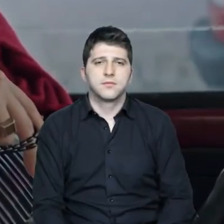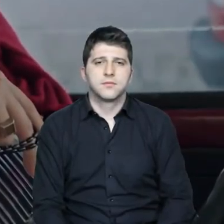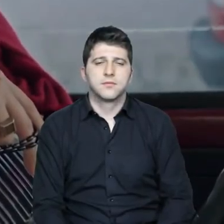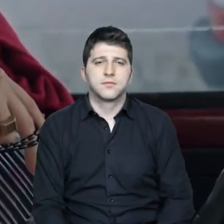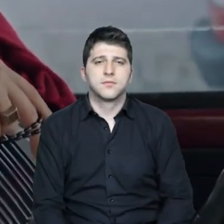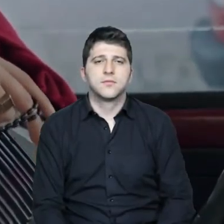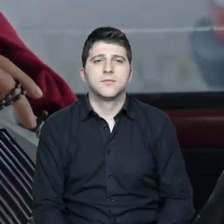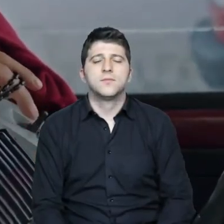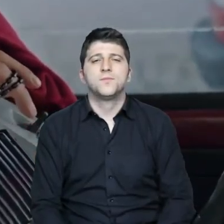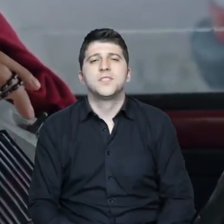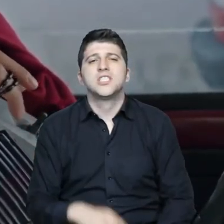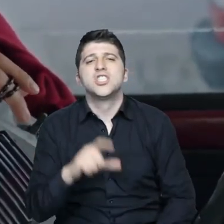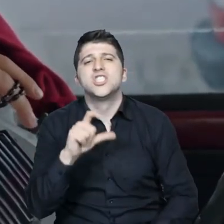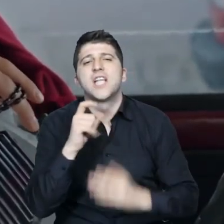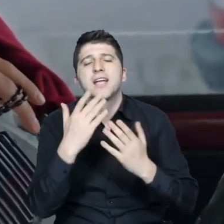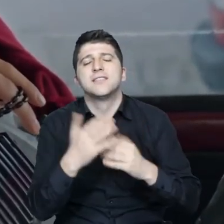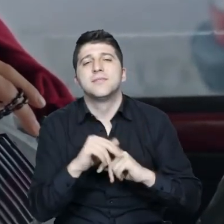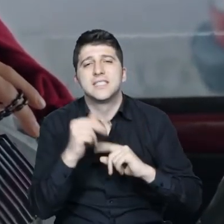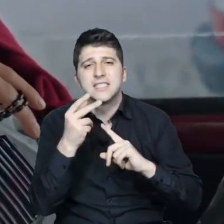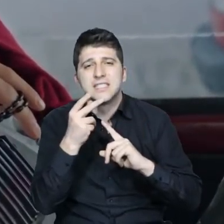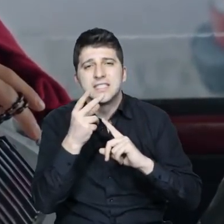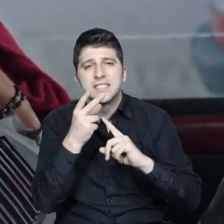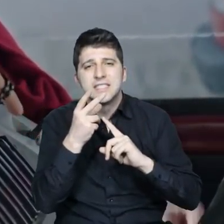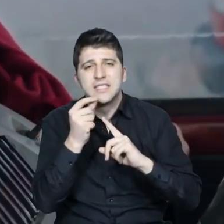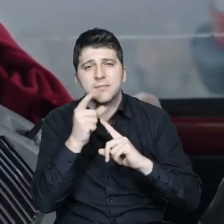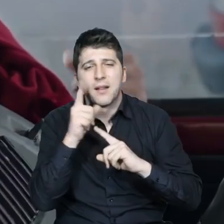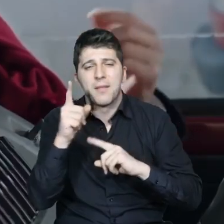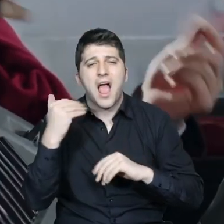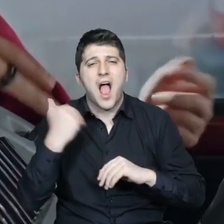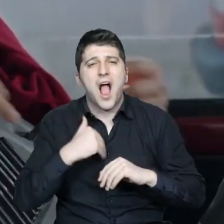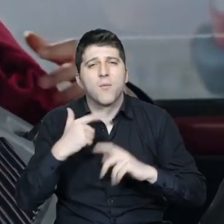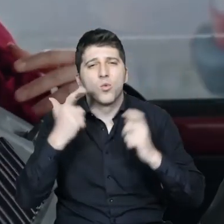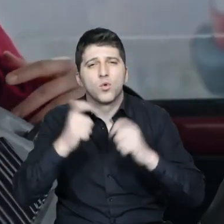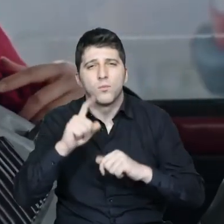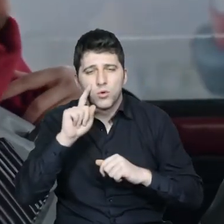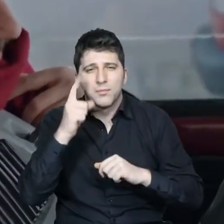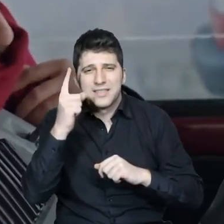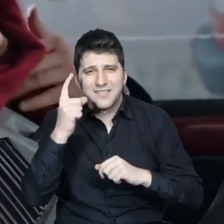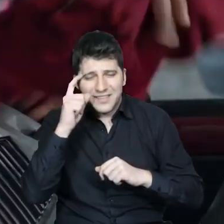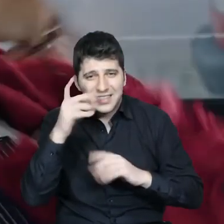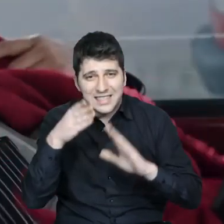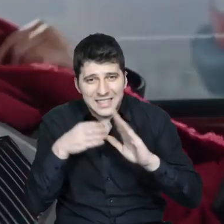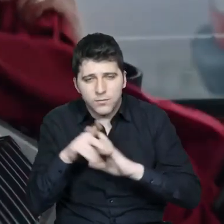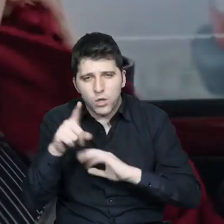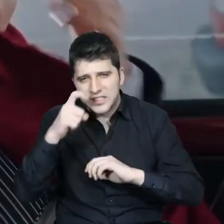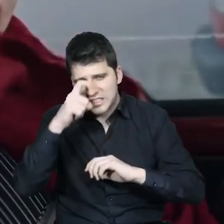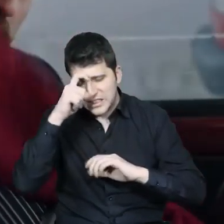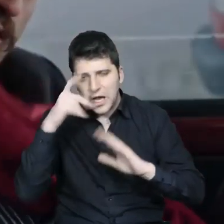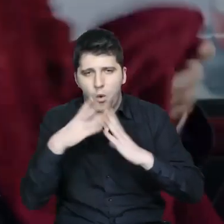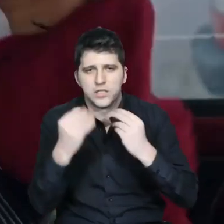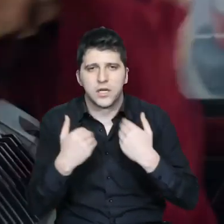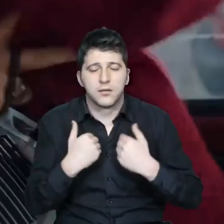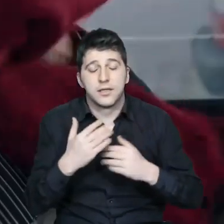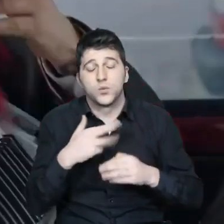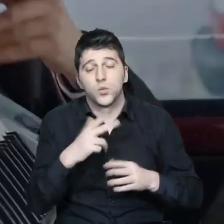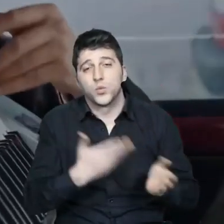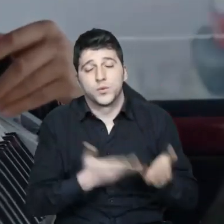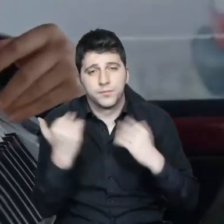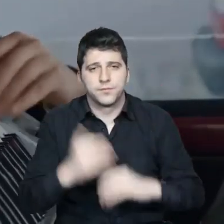Çiğtex. İsmail, bir kamu kuruluşu bulup bir şey danışacakmış gibi sızıp kendimizi orada ısıtacağız. Yürü